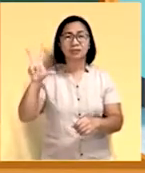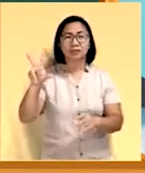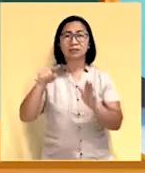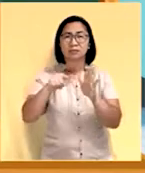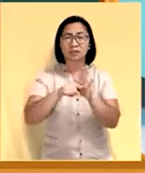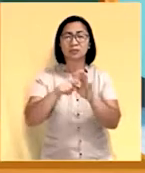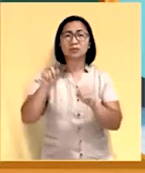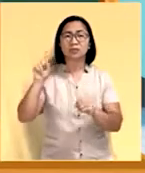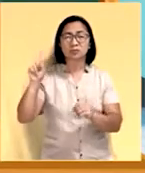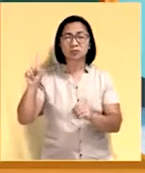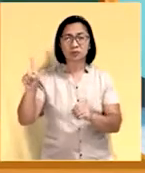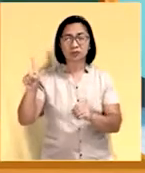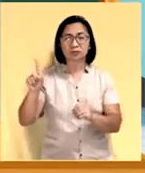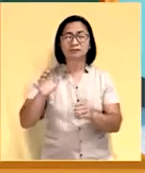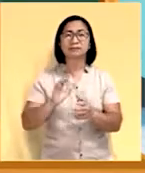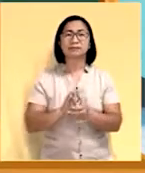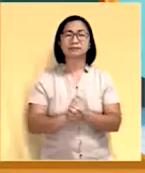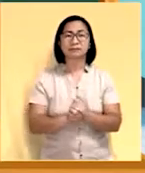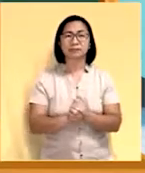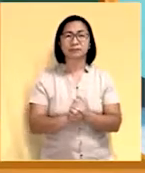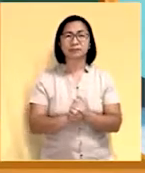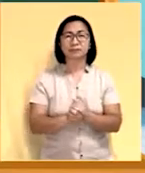3 minus 1 ay...